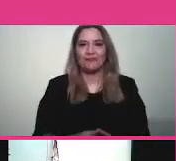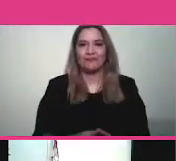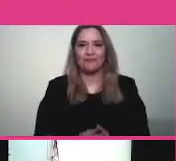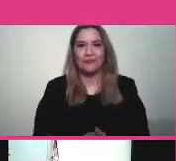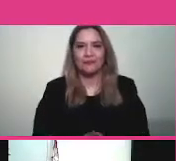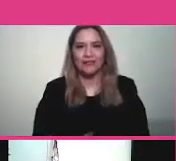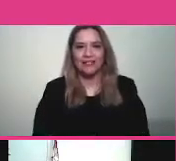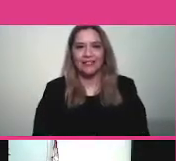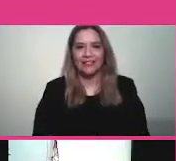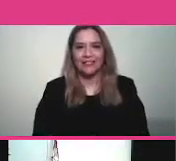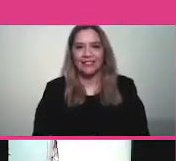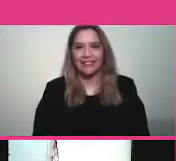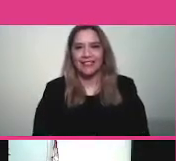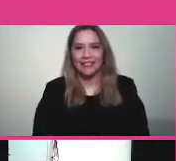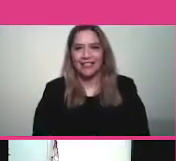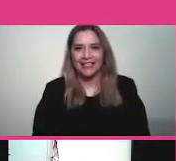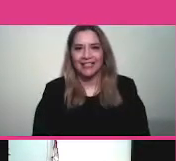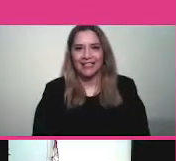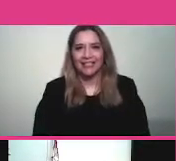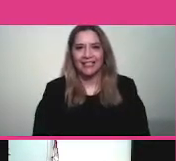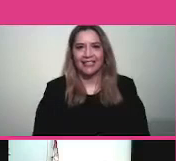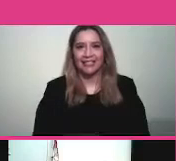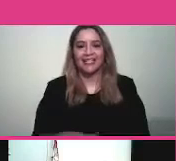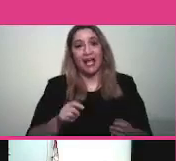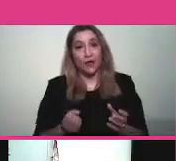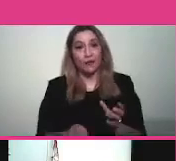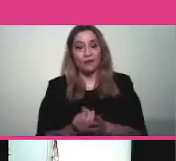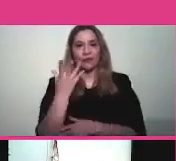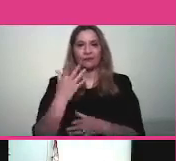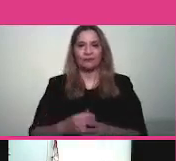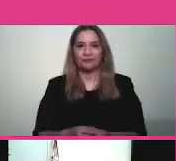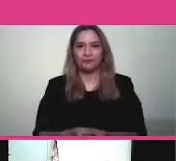Stop! Εντάξει, stop. Έτσι, κάτι άλλο.